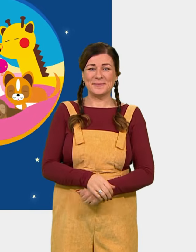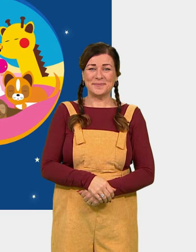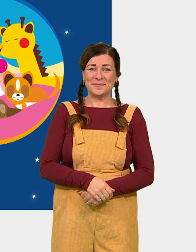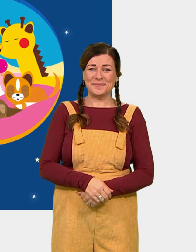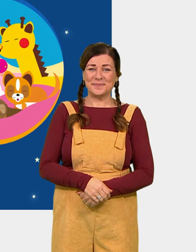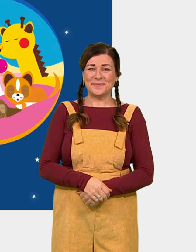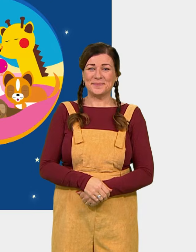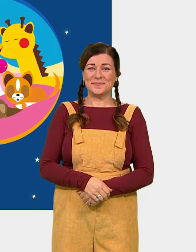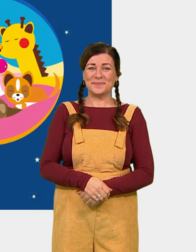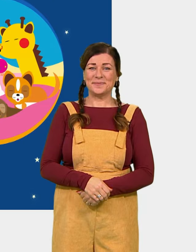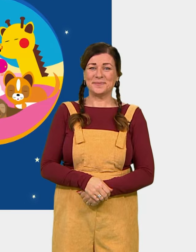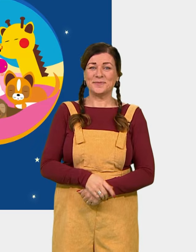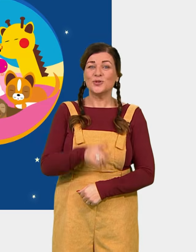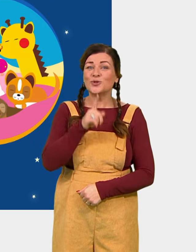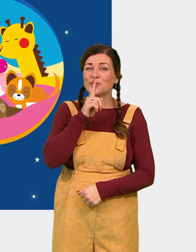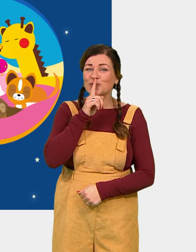cyw.